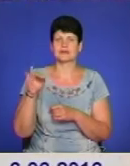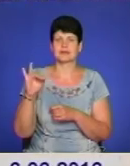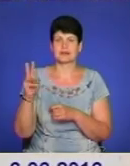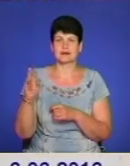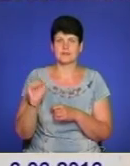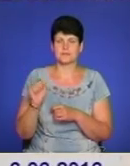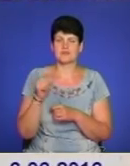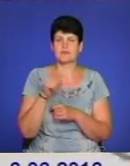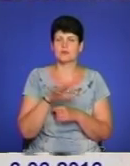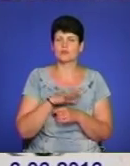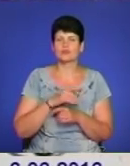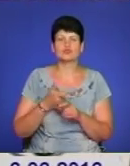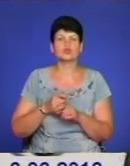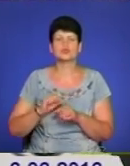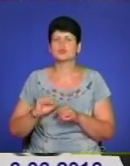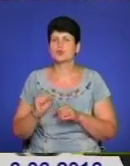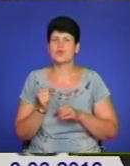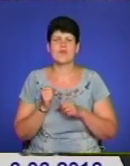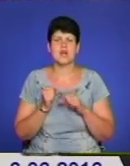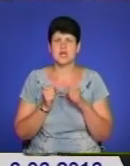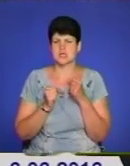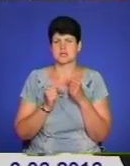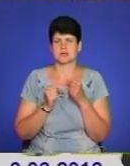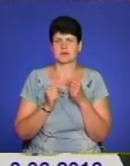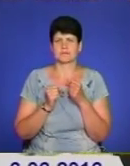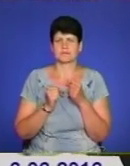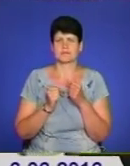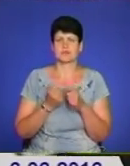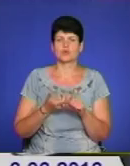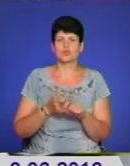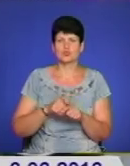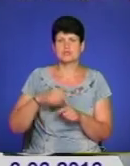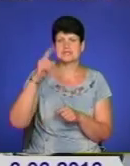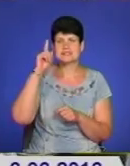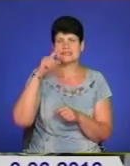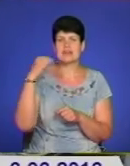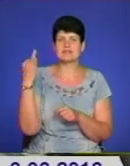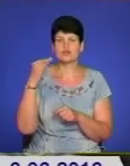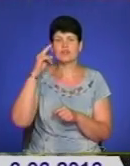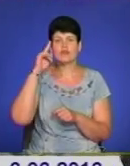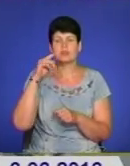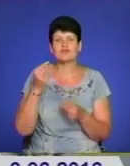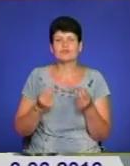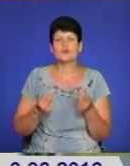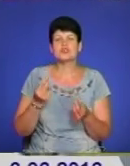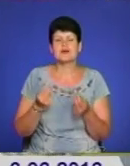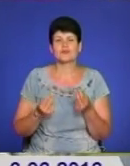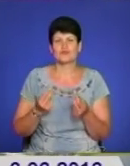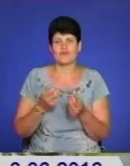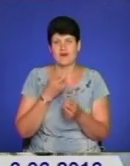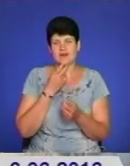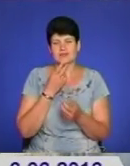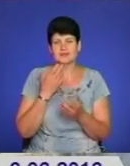був дуже товариський, дуже знав історію і жартувати, вмів пожартувати.